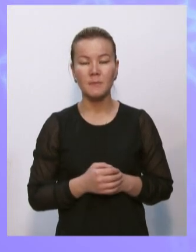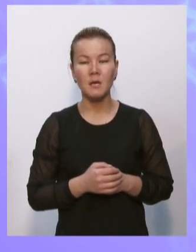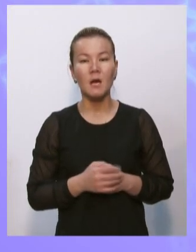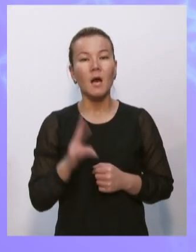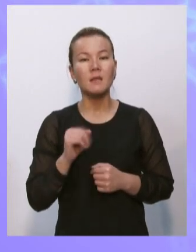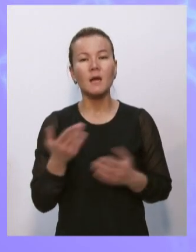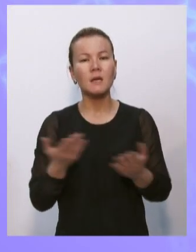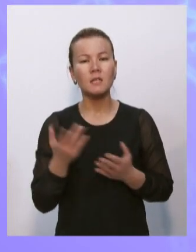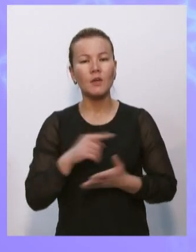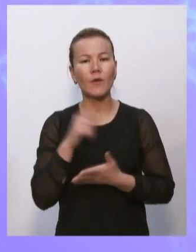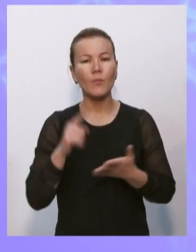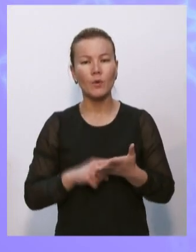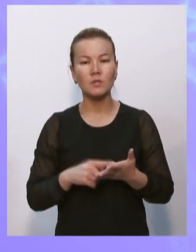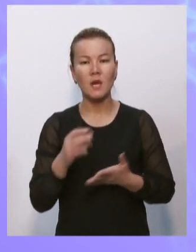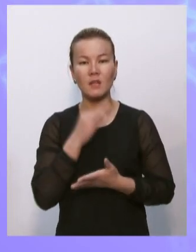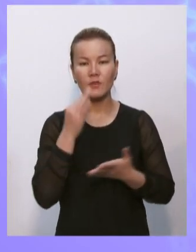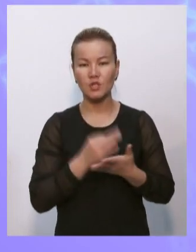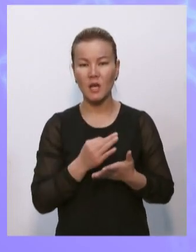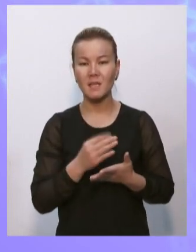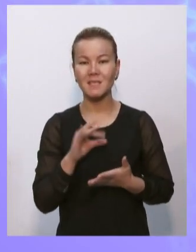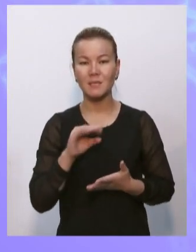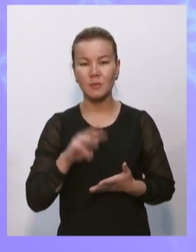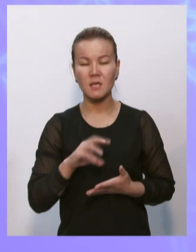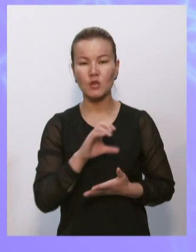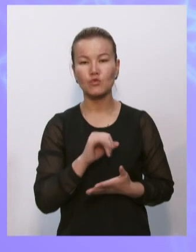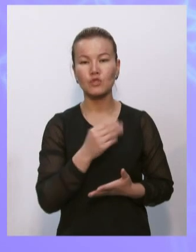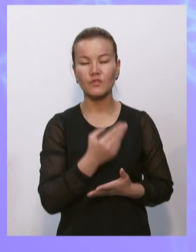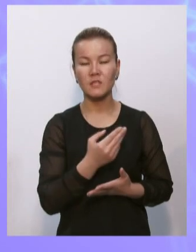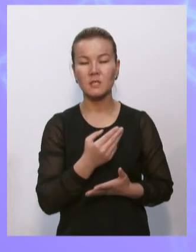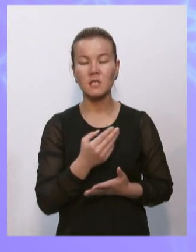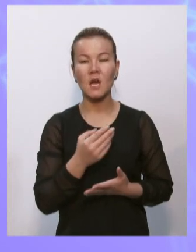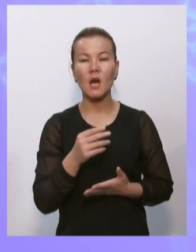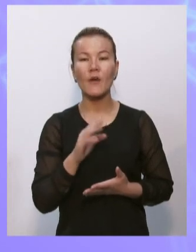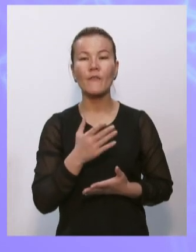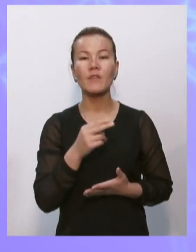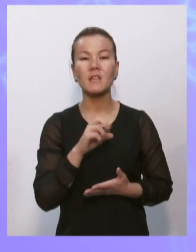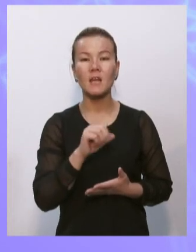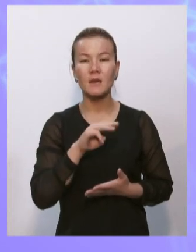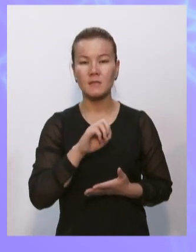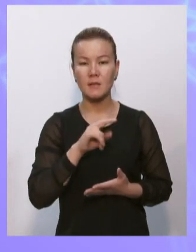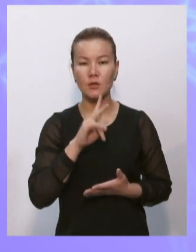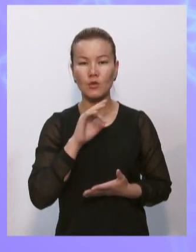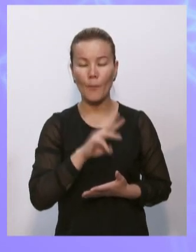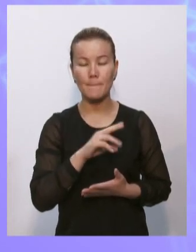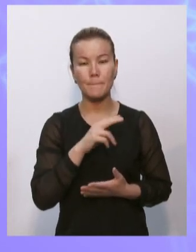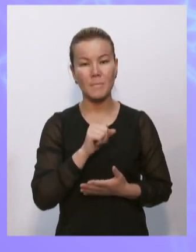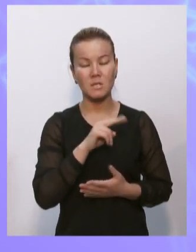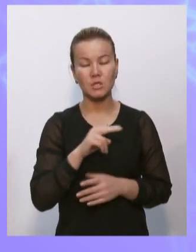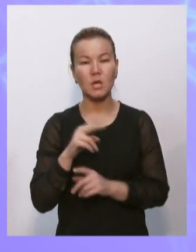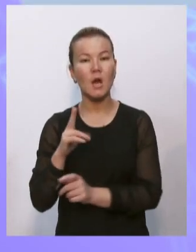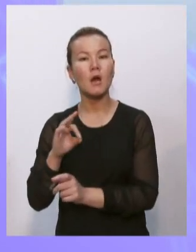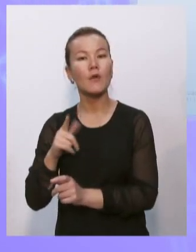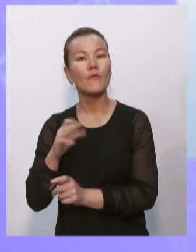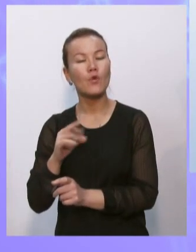На какие вопросы отвечают имена существительные в дательном падеже? А. Кого